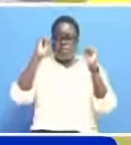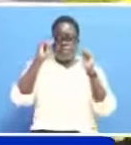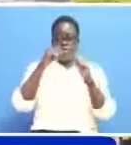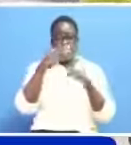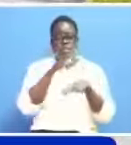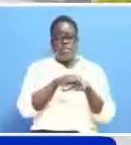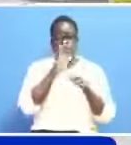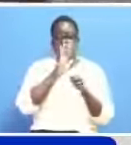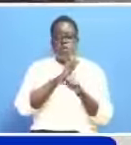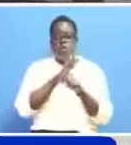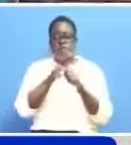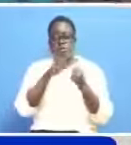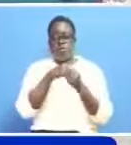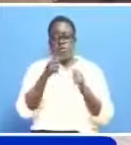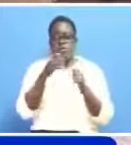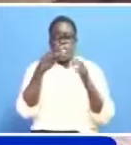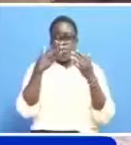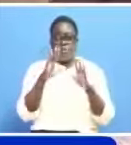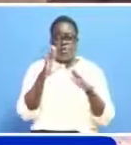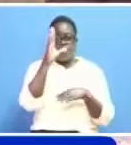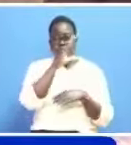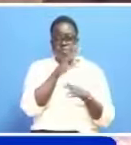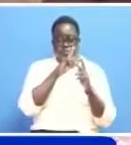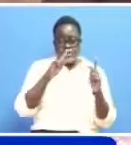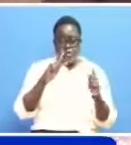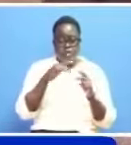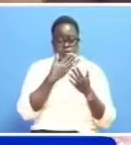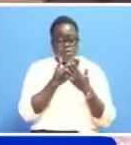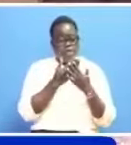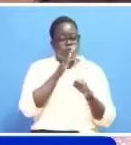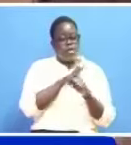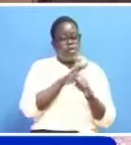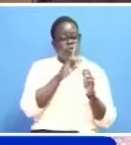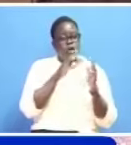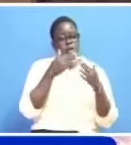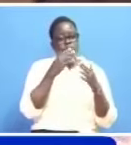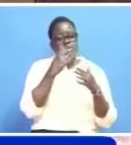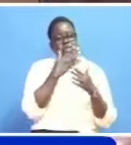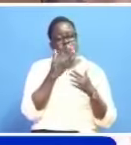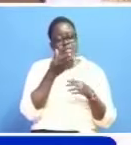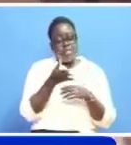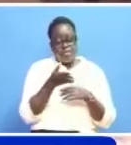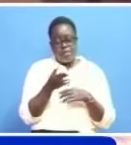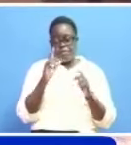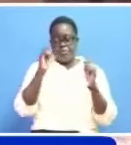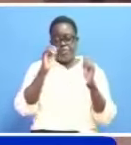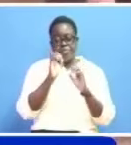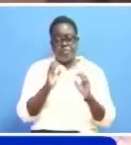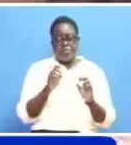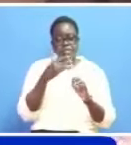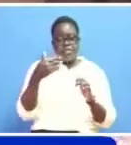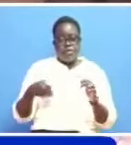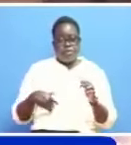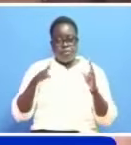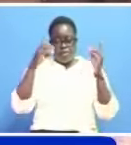makuwa atawasi umunene na mugu kukosekana. Kwa hivyo tunashukuru sana vile tunaona sasa hakuna maandamano, vijana wameamua